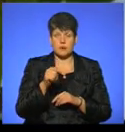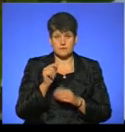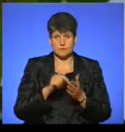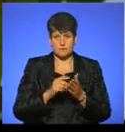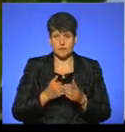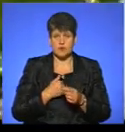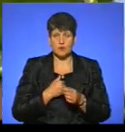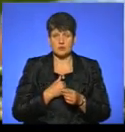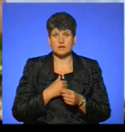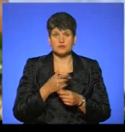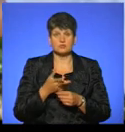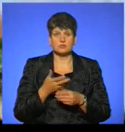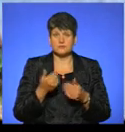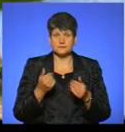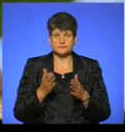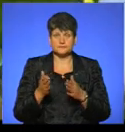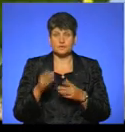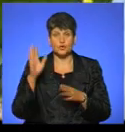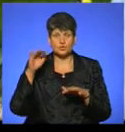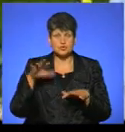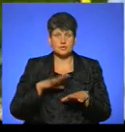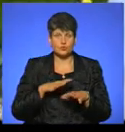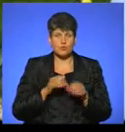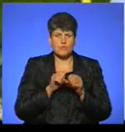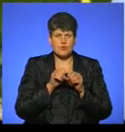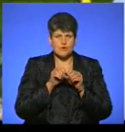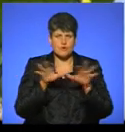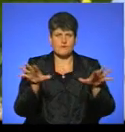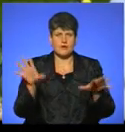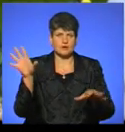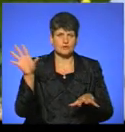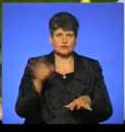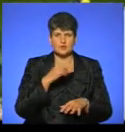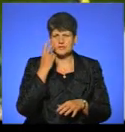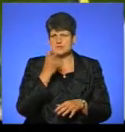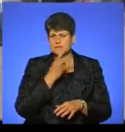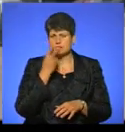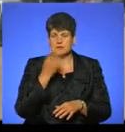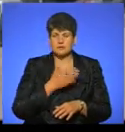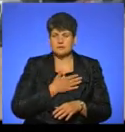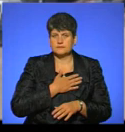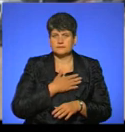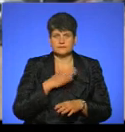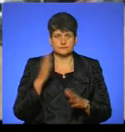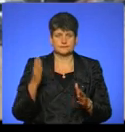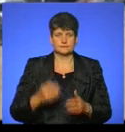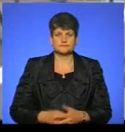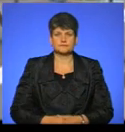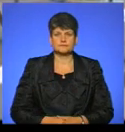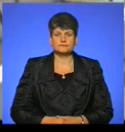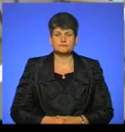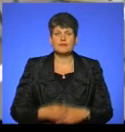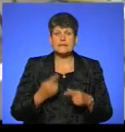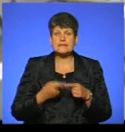взагалі риби нема. Там водощі були, прорвало, все пішло сюди. Смердить, не Бог оборони. Це